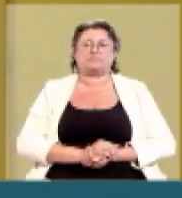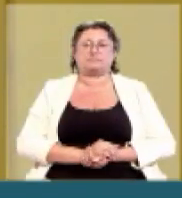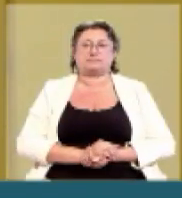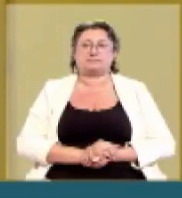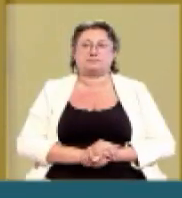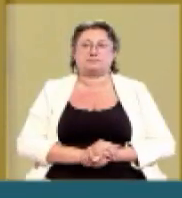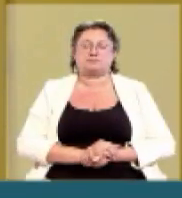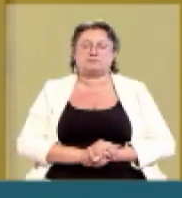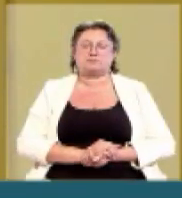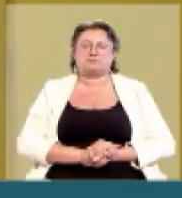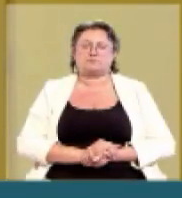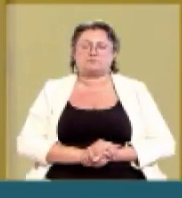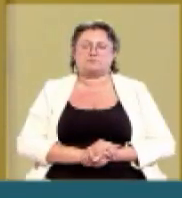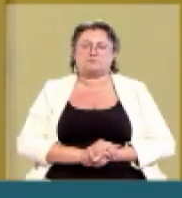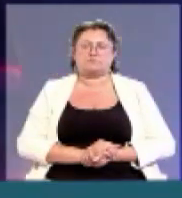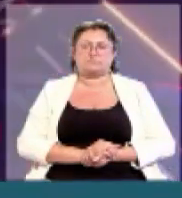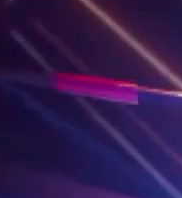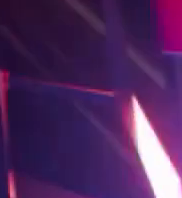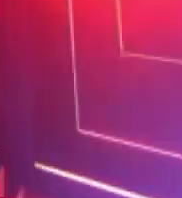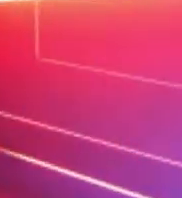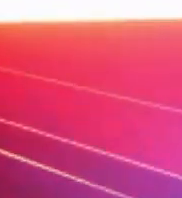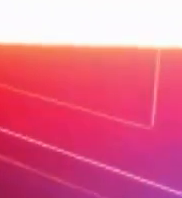Папанина, Диас Писенов, телеканал «Костанай».